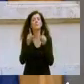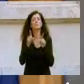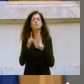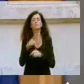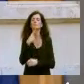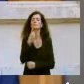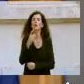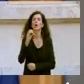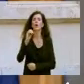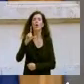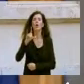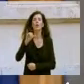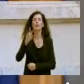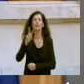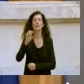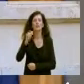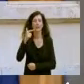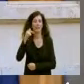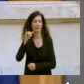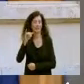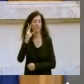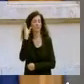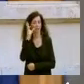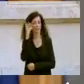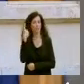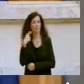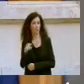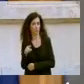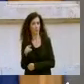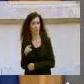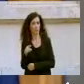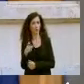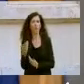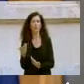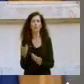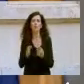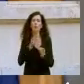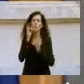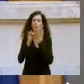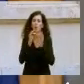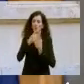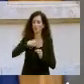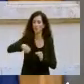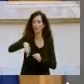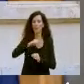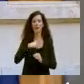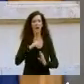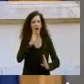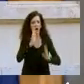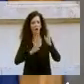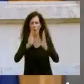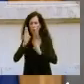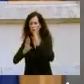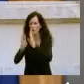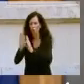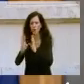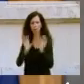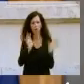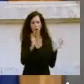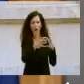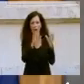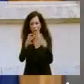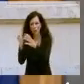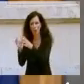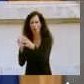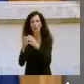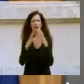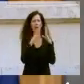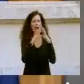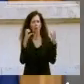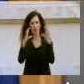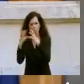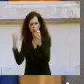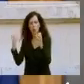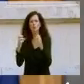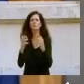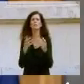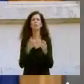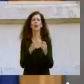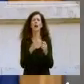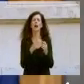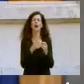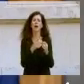olivetti quindi ci confronteremo con tutte le associazioni di categoria dell'industria delle imprese